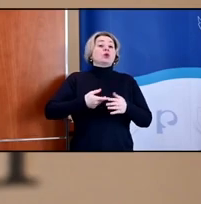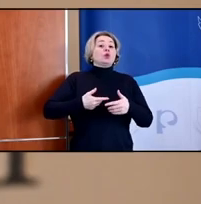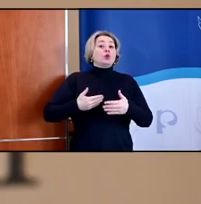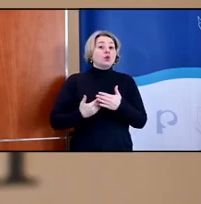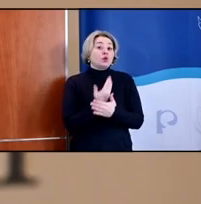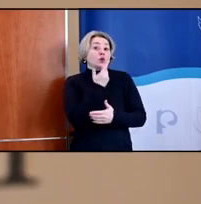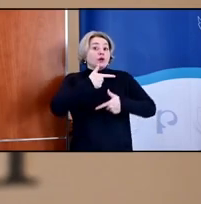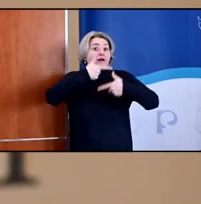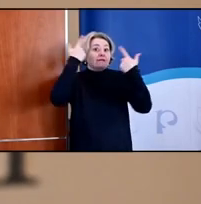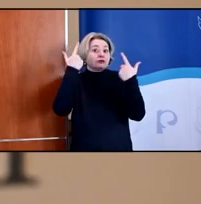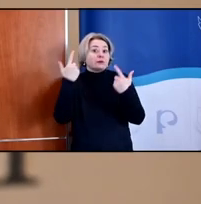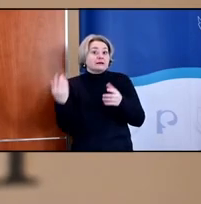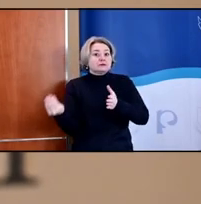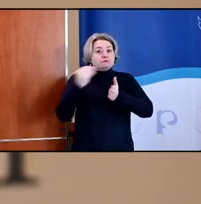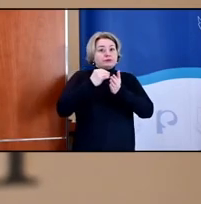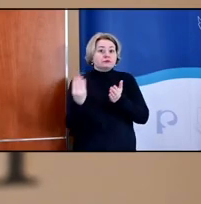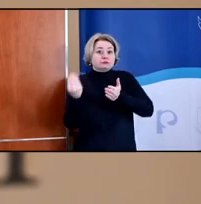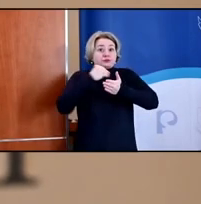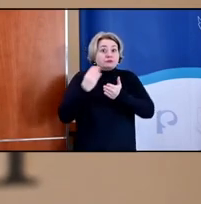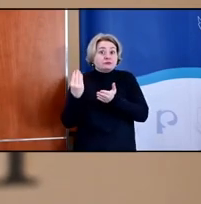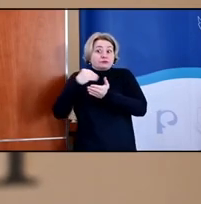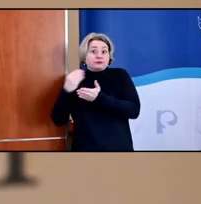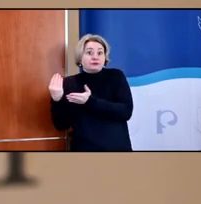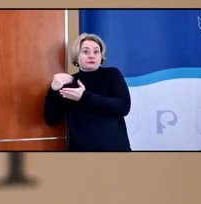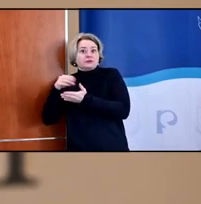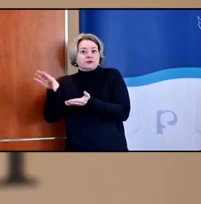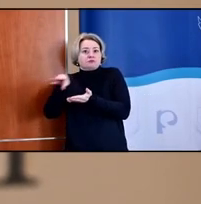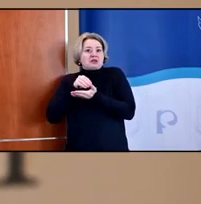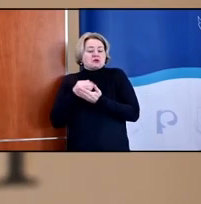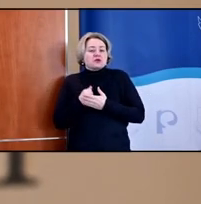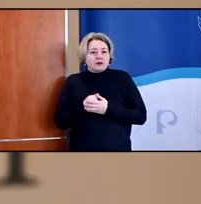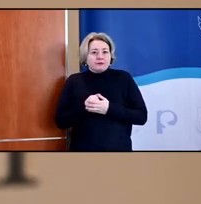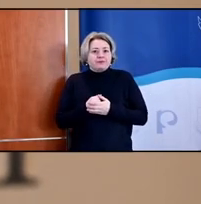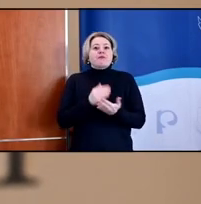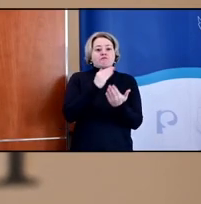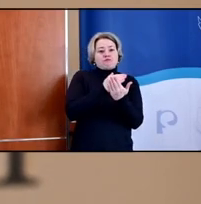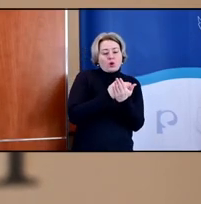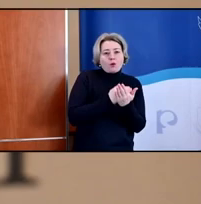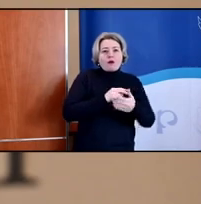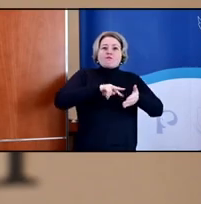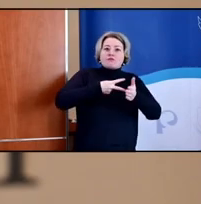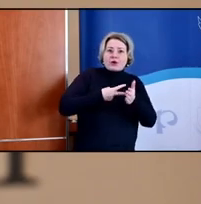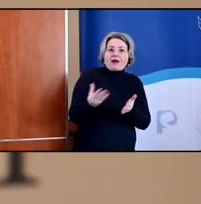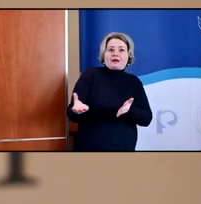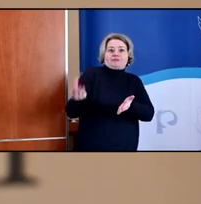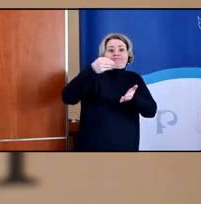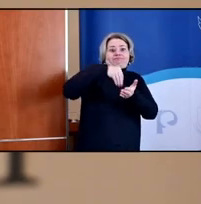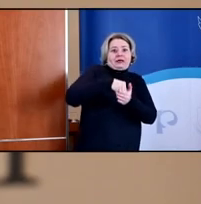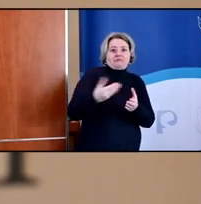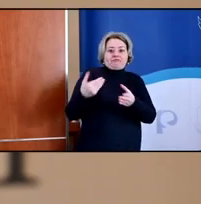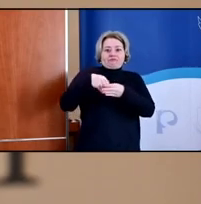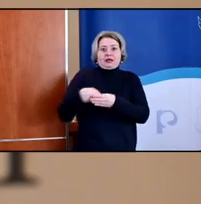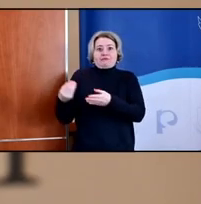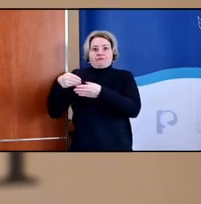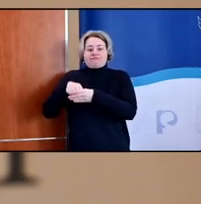beépítettünk a a projektjeinkbe a programjainkba és itt is azért nagyon sok akadályba ütköztünk mert